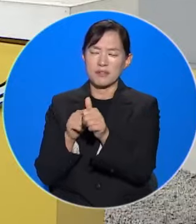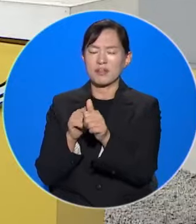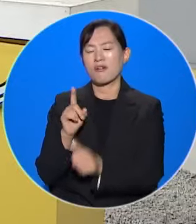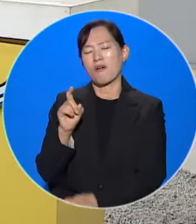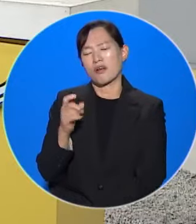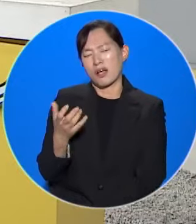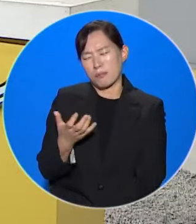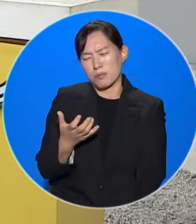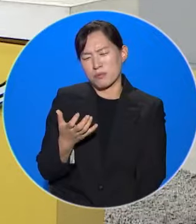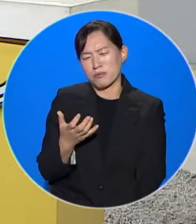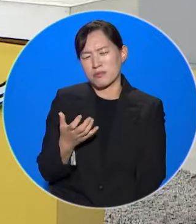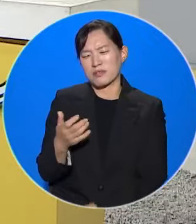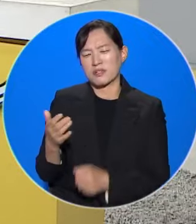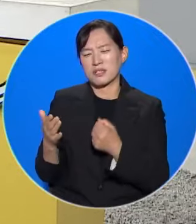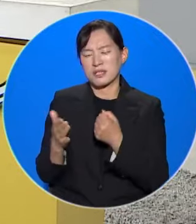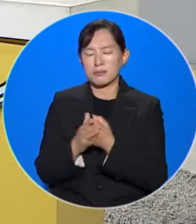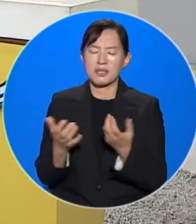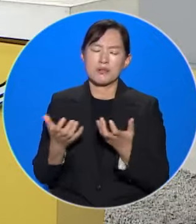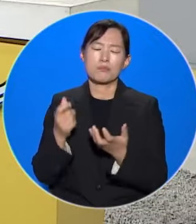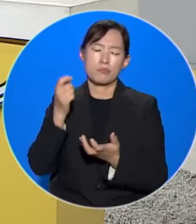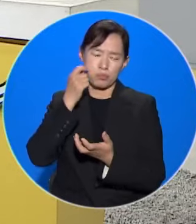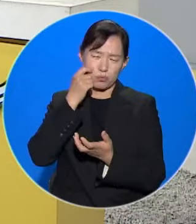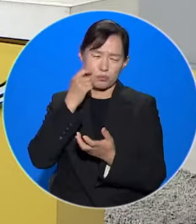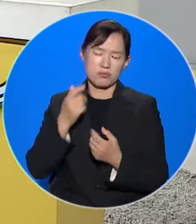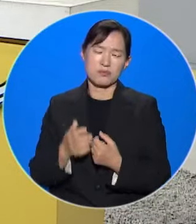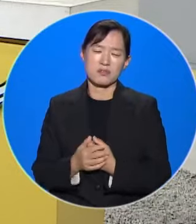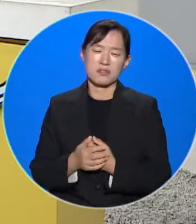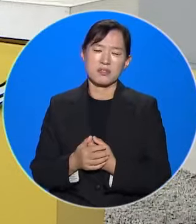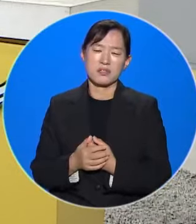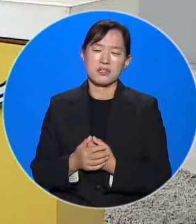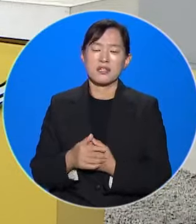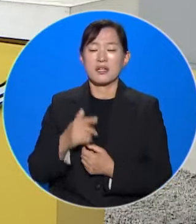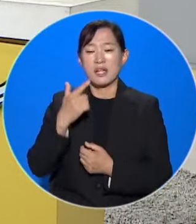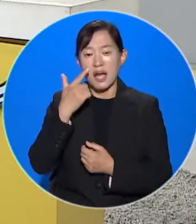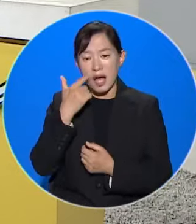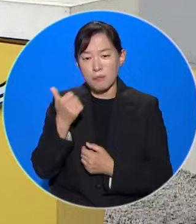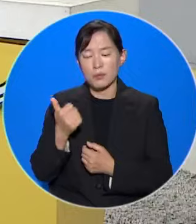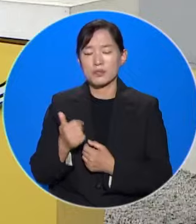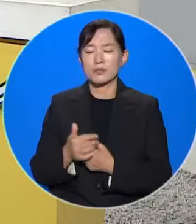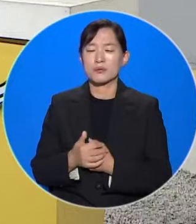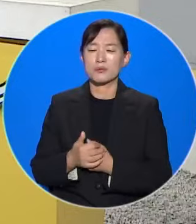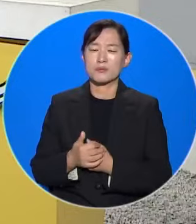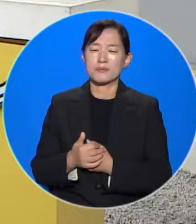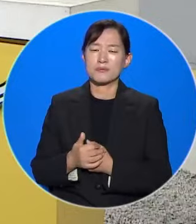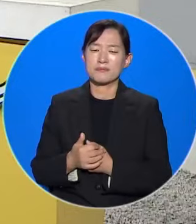다쳐서 네네. 잘 못하고 있고 아버지도 다리 때문에